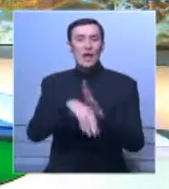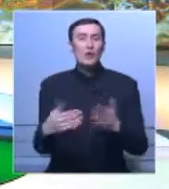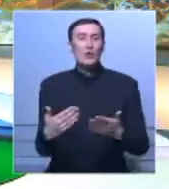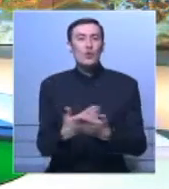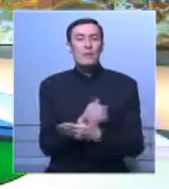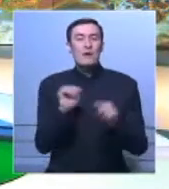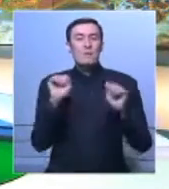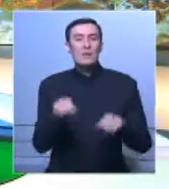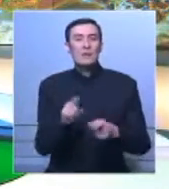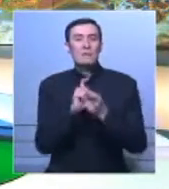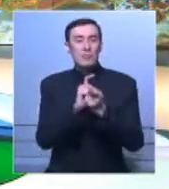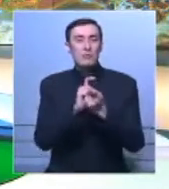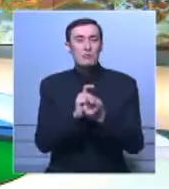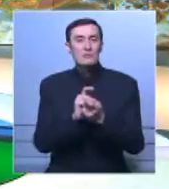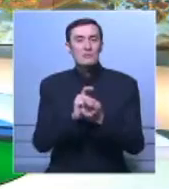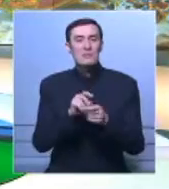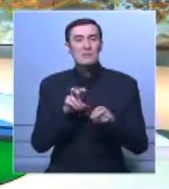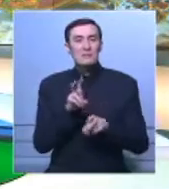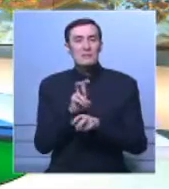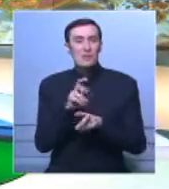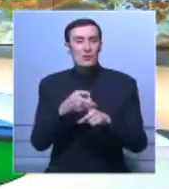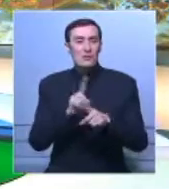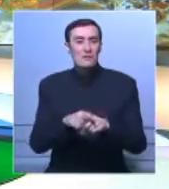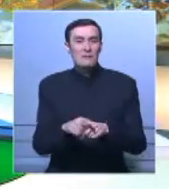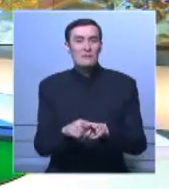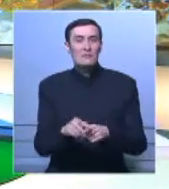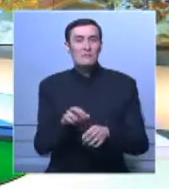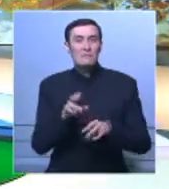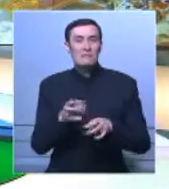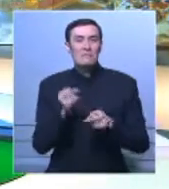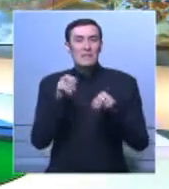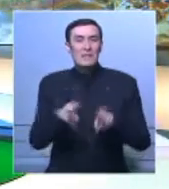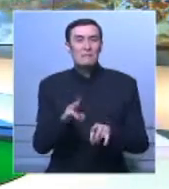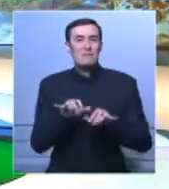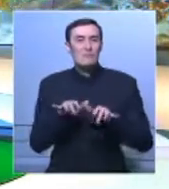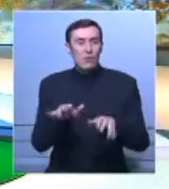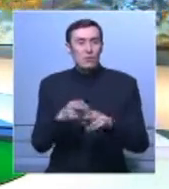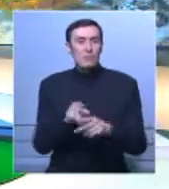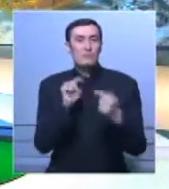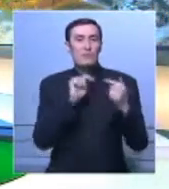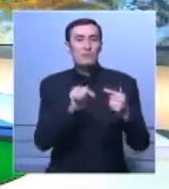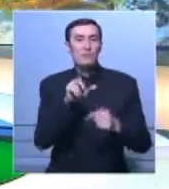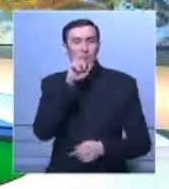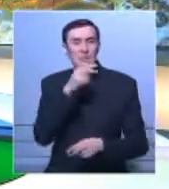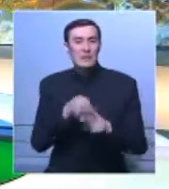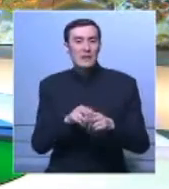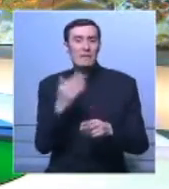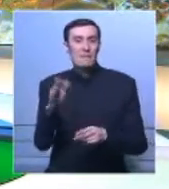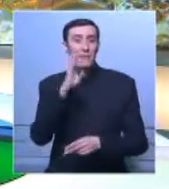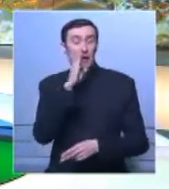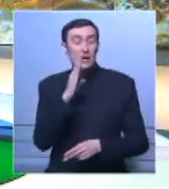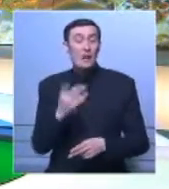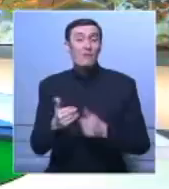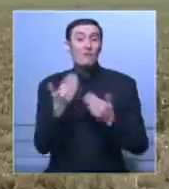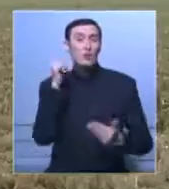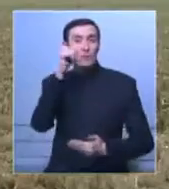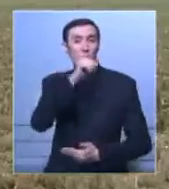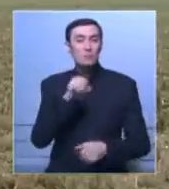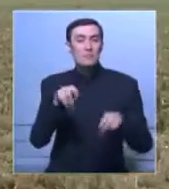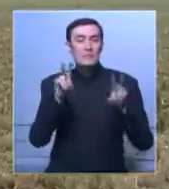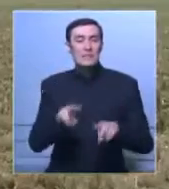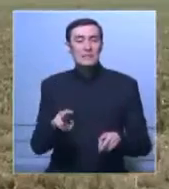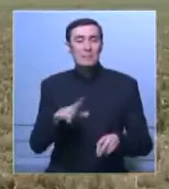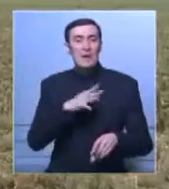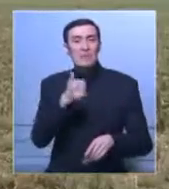новый метод борьбы с саранчой биологический. Прожорливым насекомым будут противостоять птицы, их естественные враги. В прошлом году специалисты